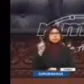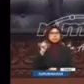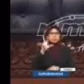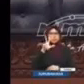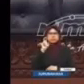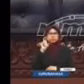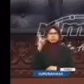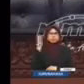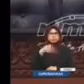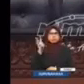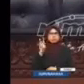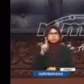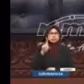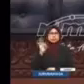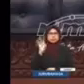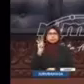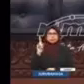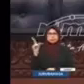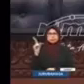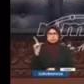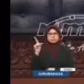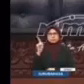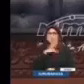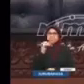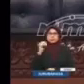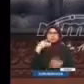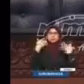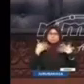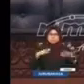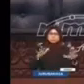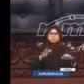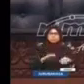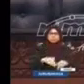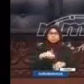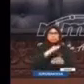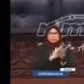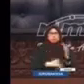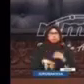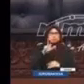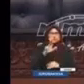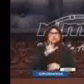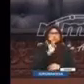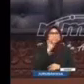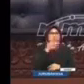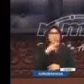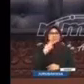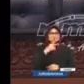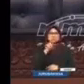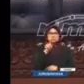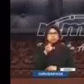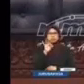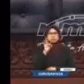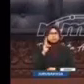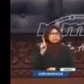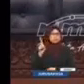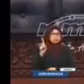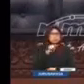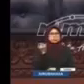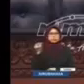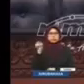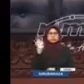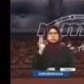30 Juli 1971 dan kemudian sidang ketiga pada 8 Desember 1971